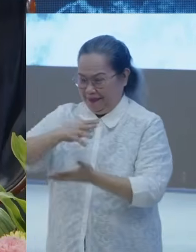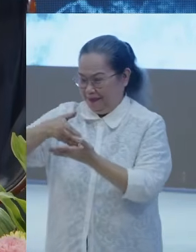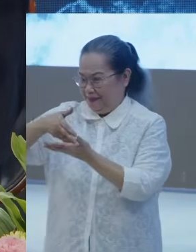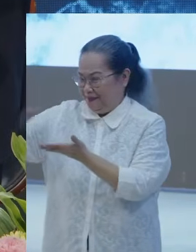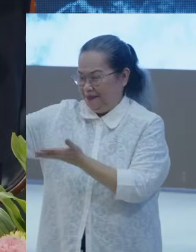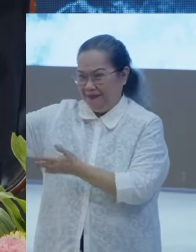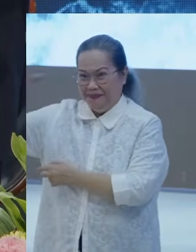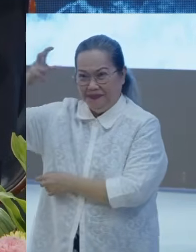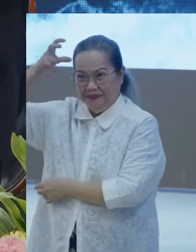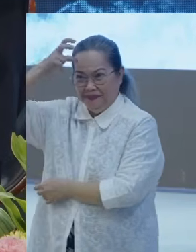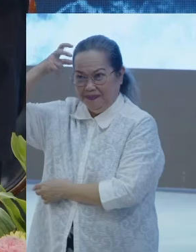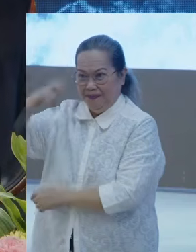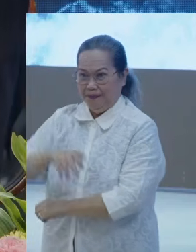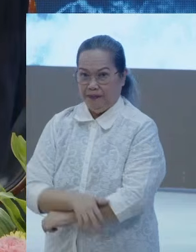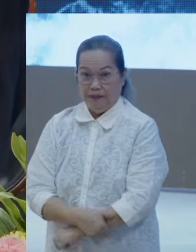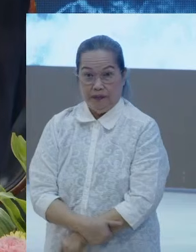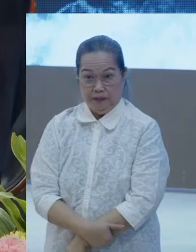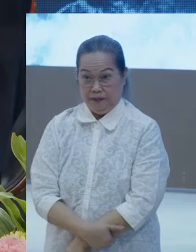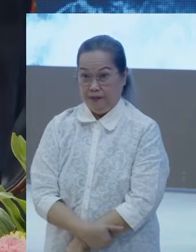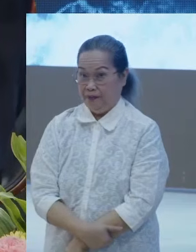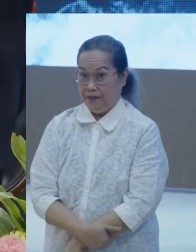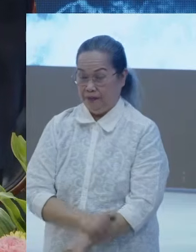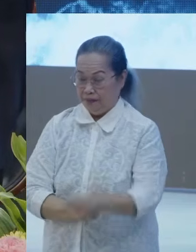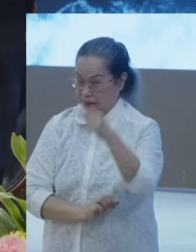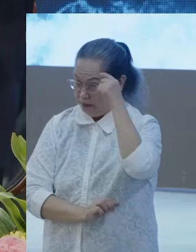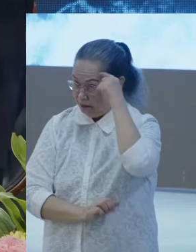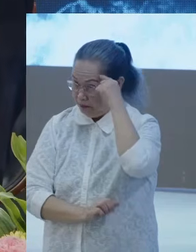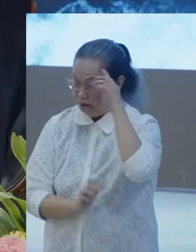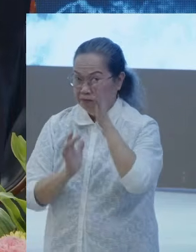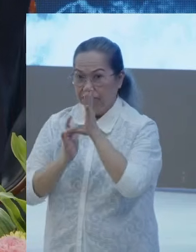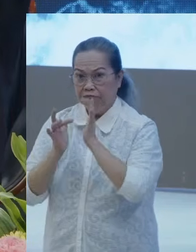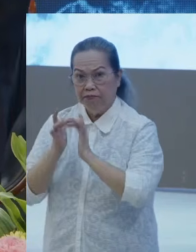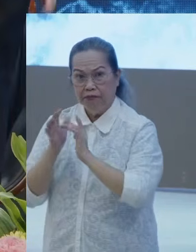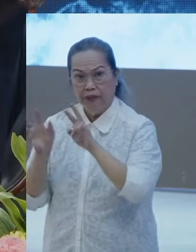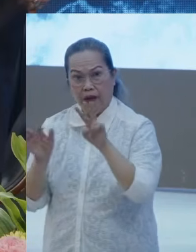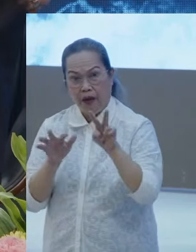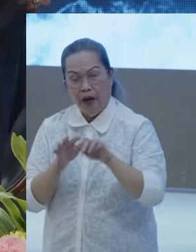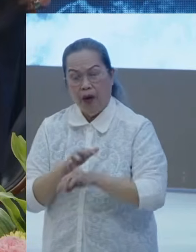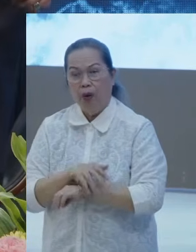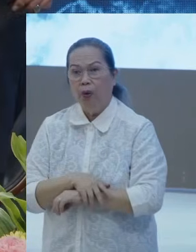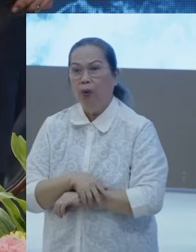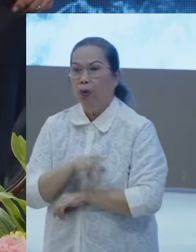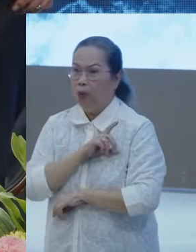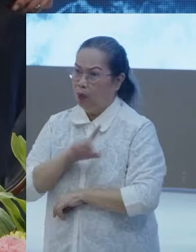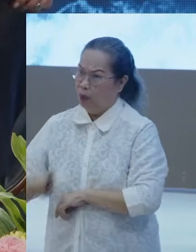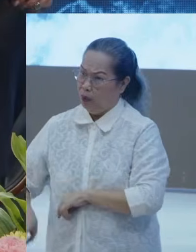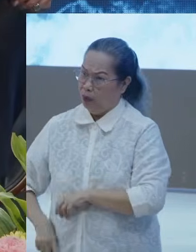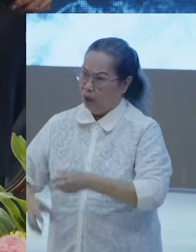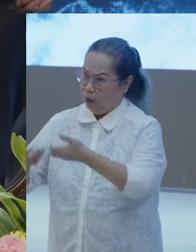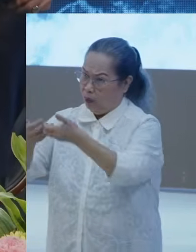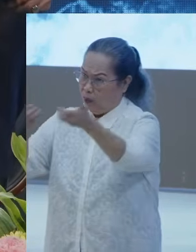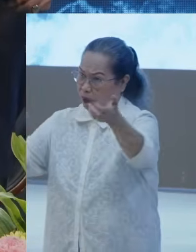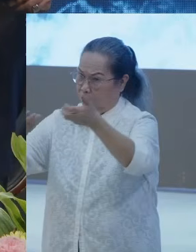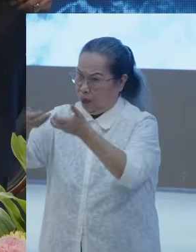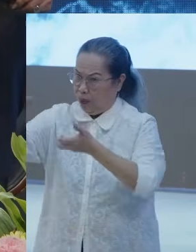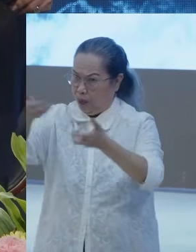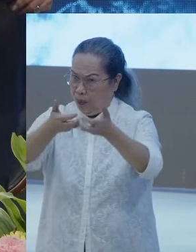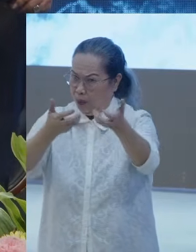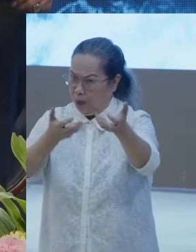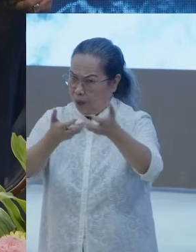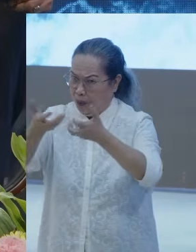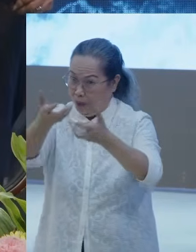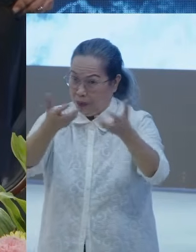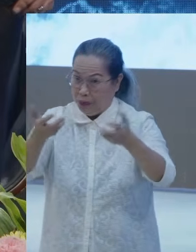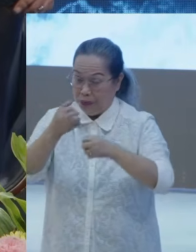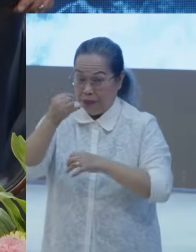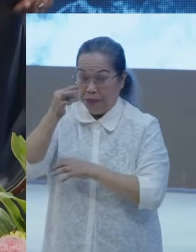demons. So knowing their thoughts, sabi ni Jesus sa kanila, every kingdom divided against itself is laid waste, and no city or house divided